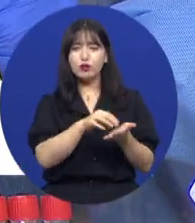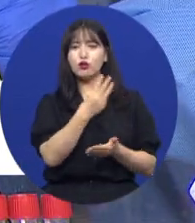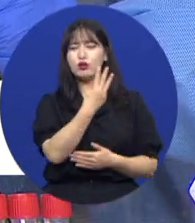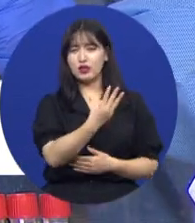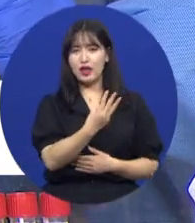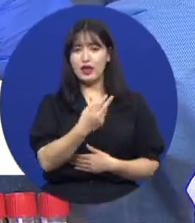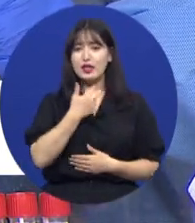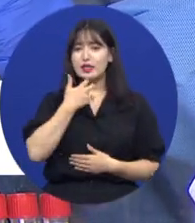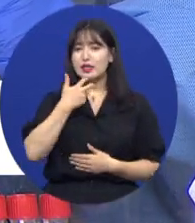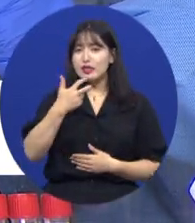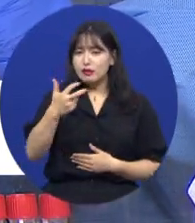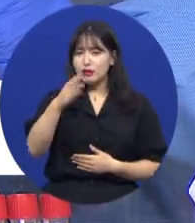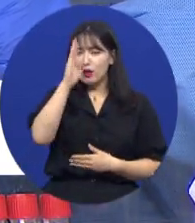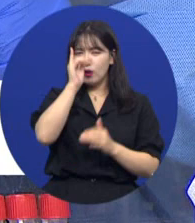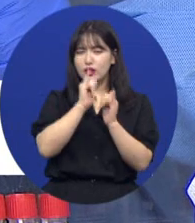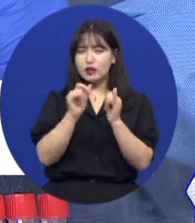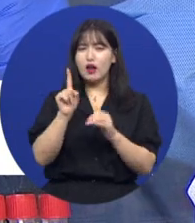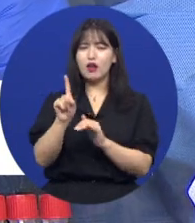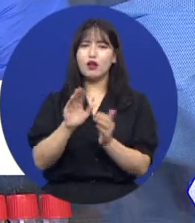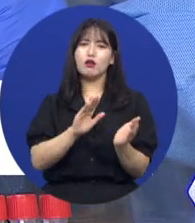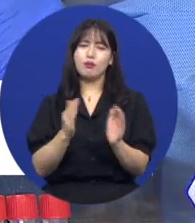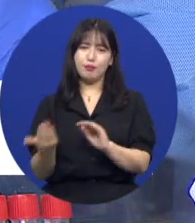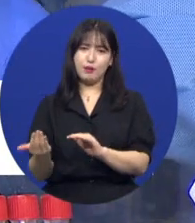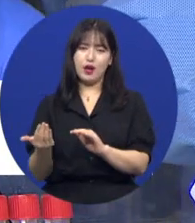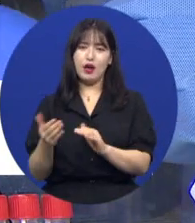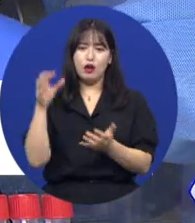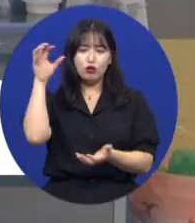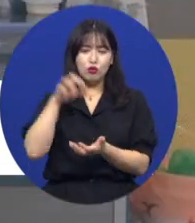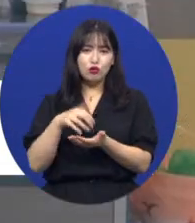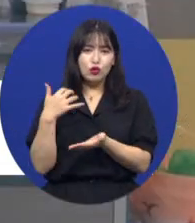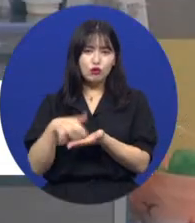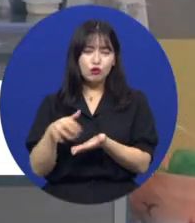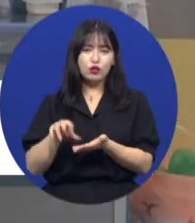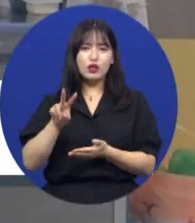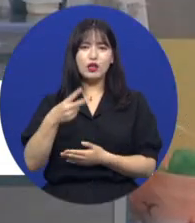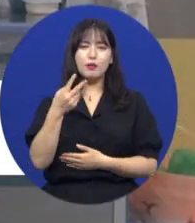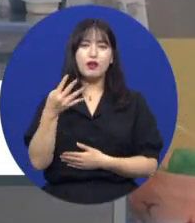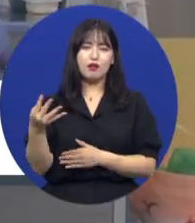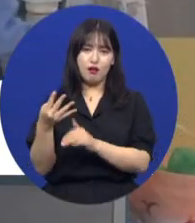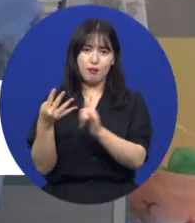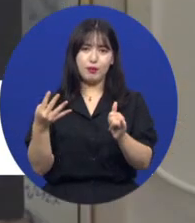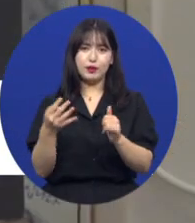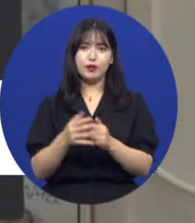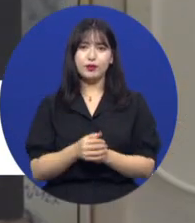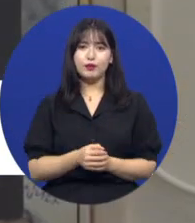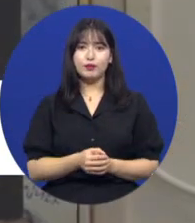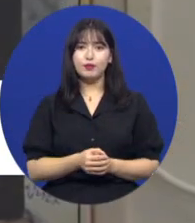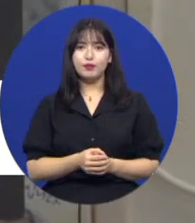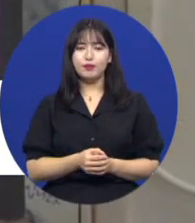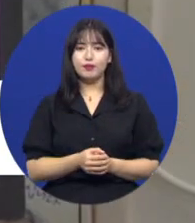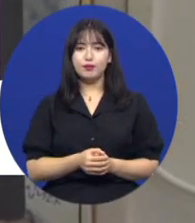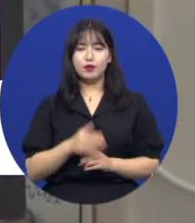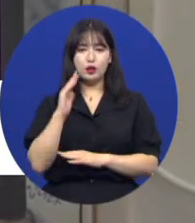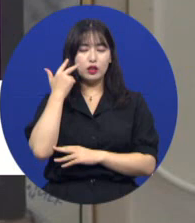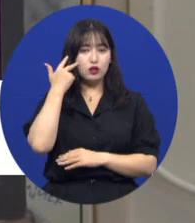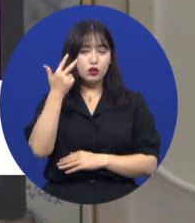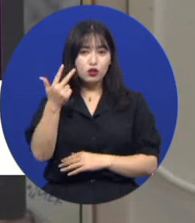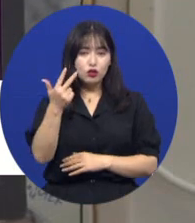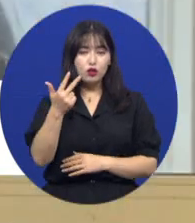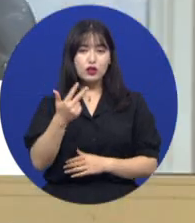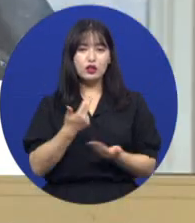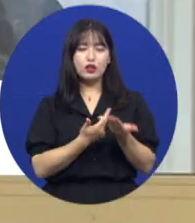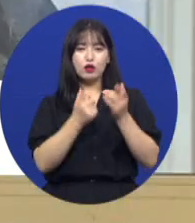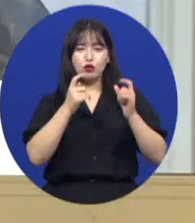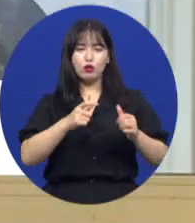70대 기저 질환 확진 자 한 명이 숨져 누적 사망자는 200 네 명으로 늘었습니다 최근 일주일 제주 적